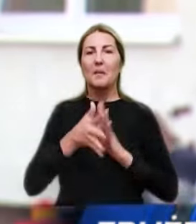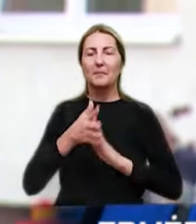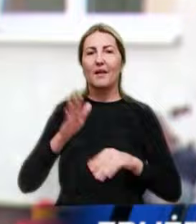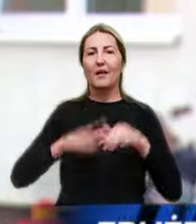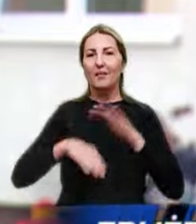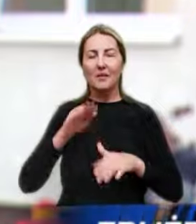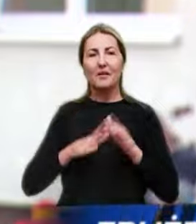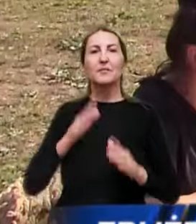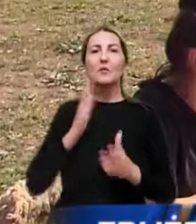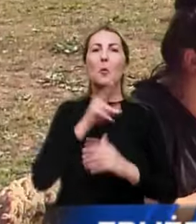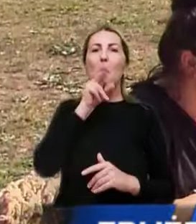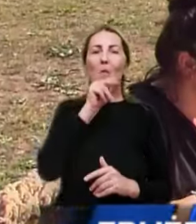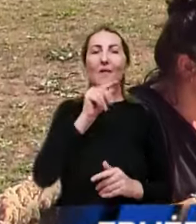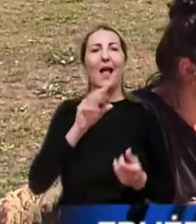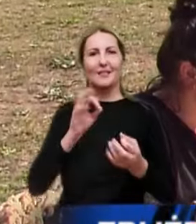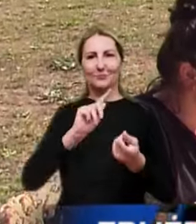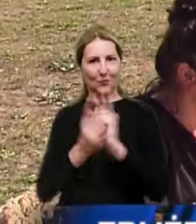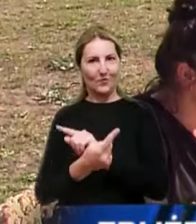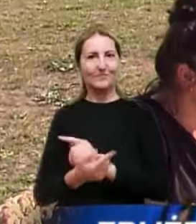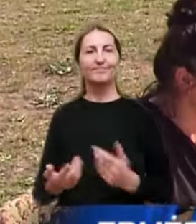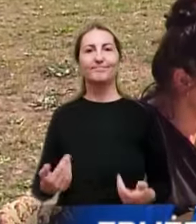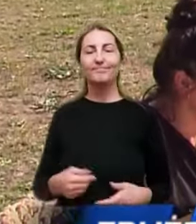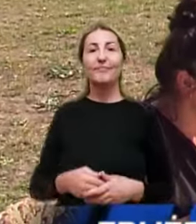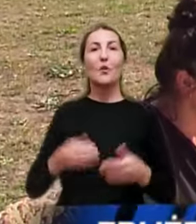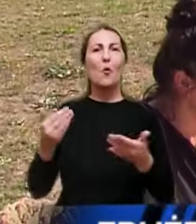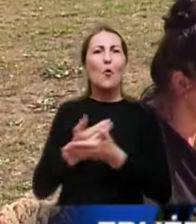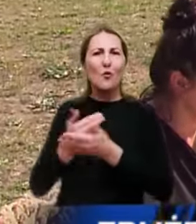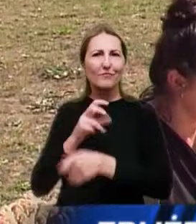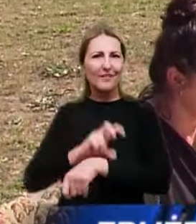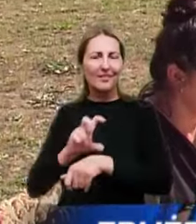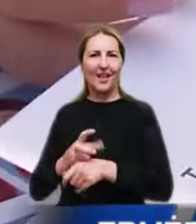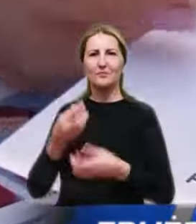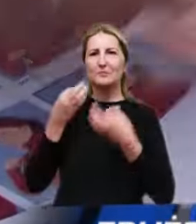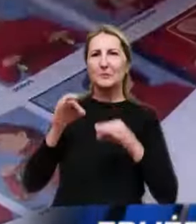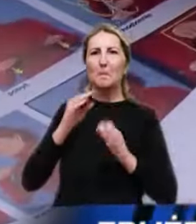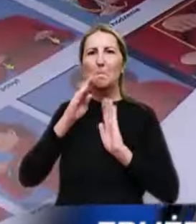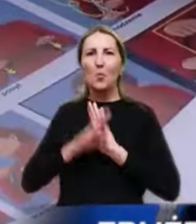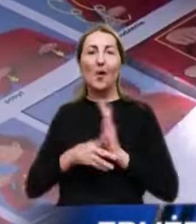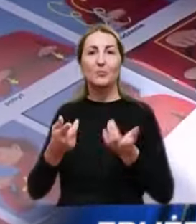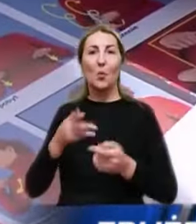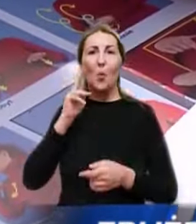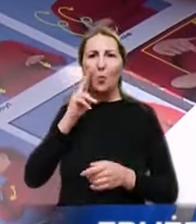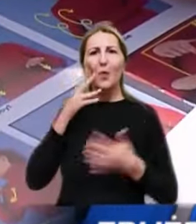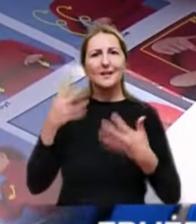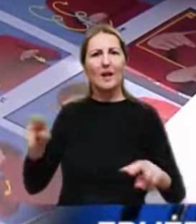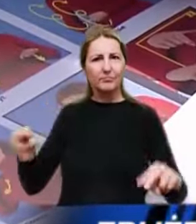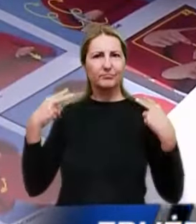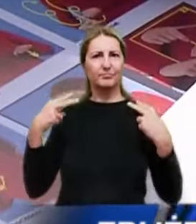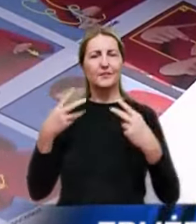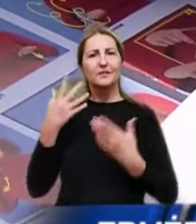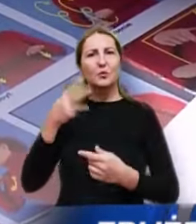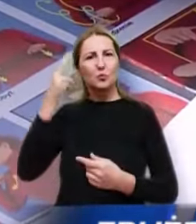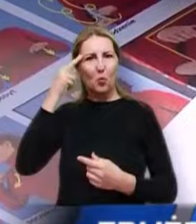teraz jest zupełnie inna sytuacja. Nowoczesne technologie, specjalne programy, głusi chcą być zauważeni i zrozumieni.